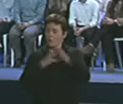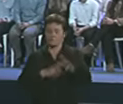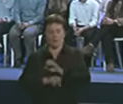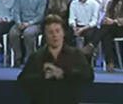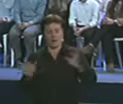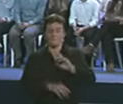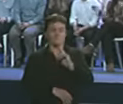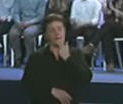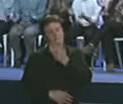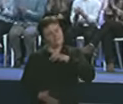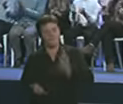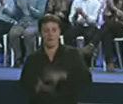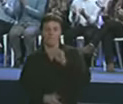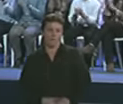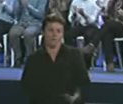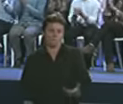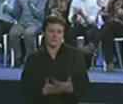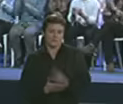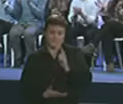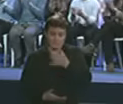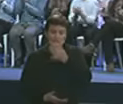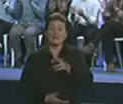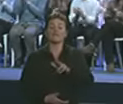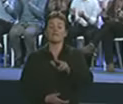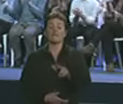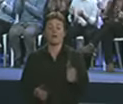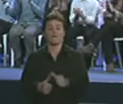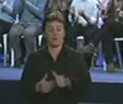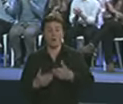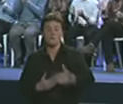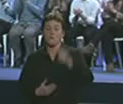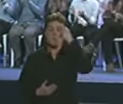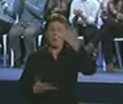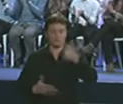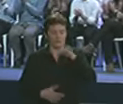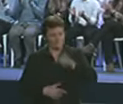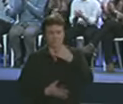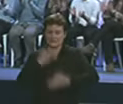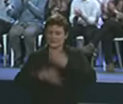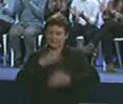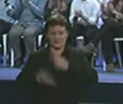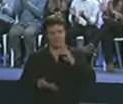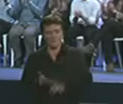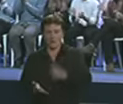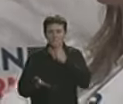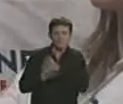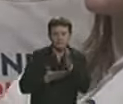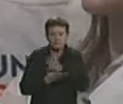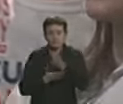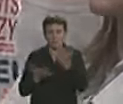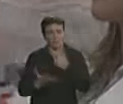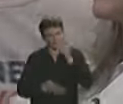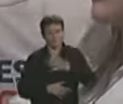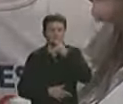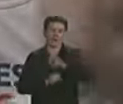un devoir d'authenticité. Dire ce que l'on va faire, dire ce que l'on pense, dire dans quelle direction on veut